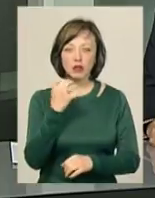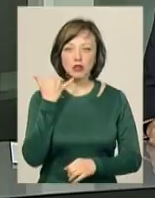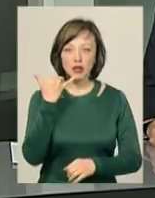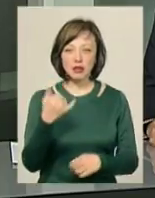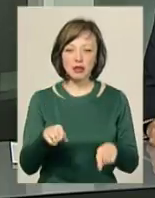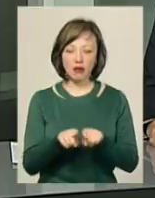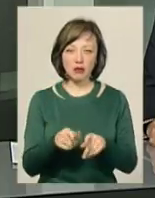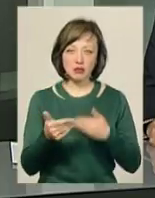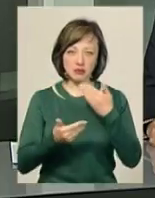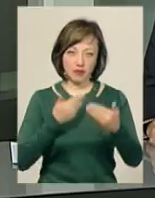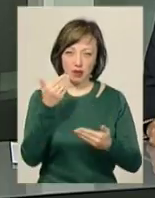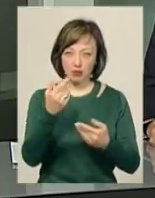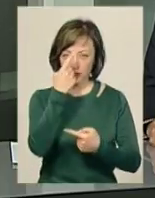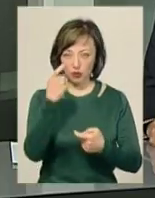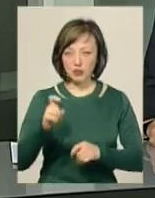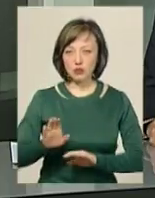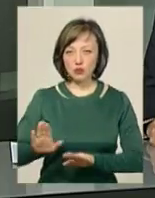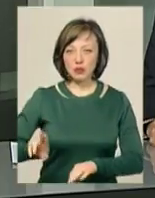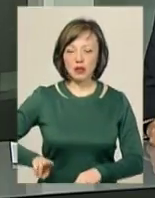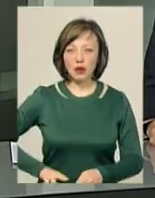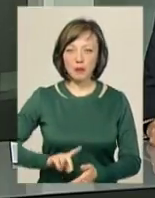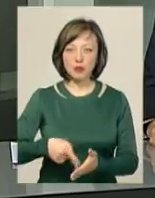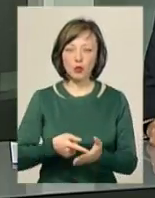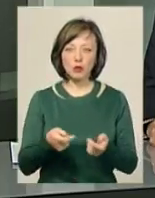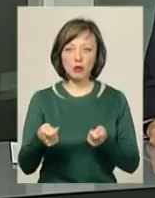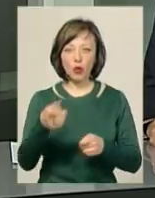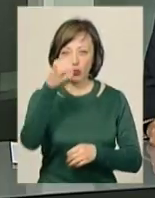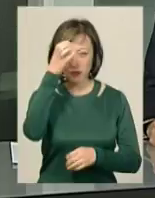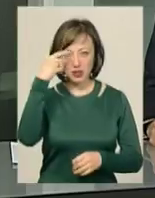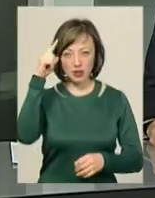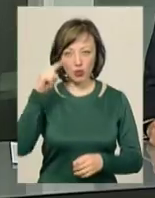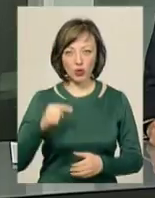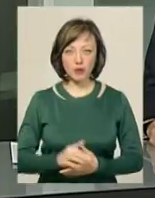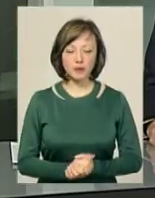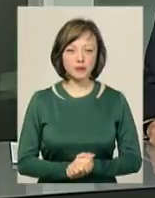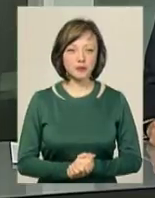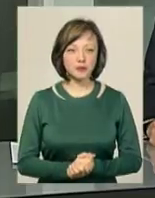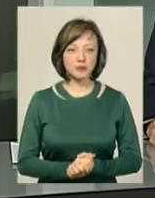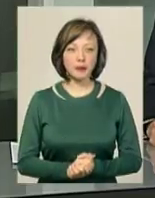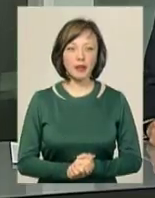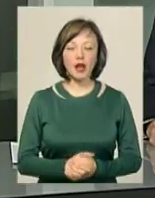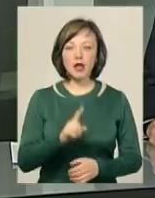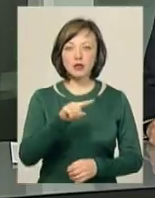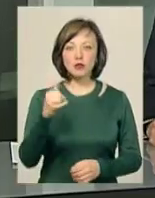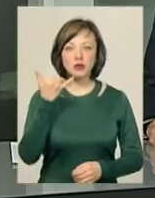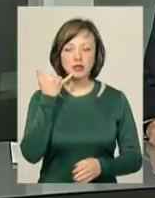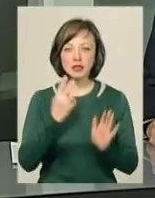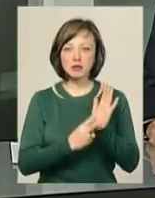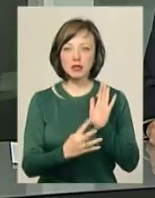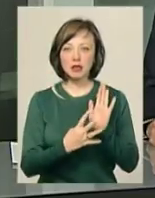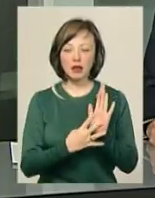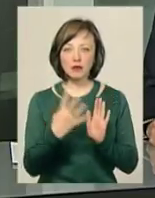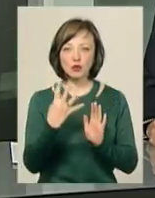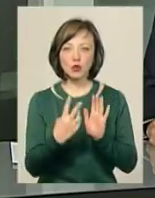для таких звернень, повідомила заступник директора міського департаменту освіти та науки Світлана Губай. За номером телефона 79